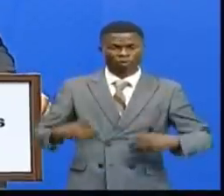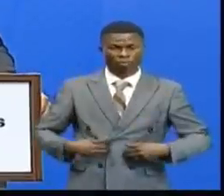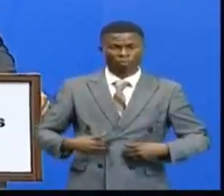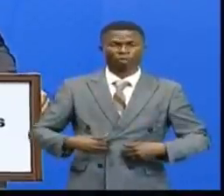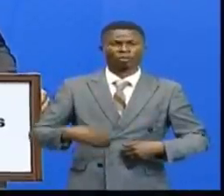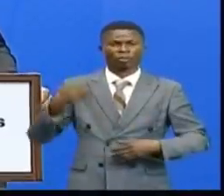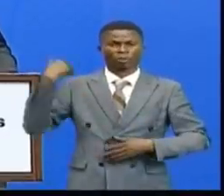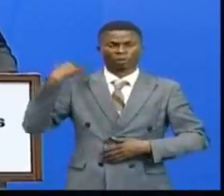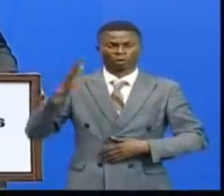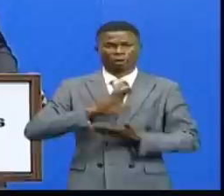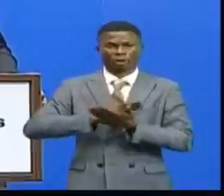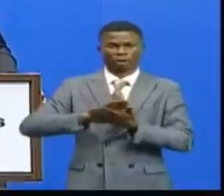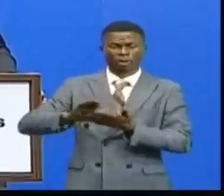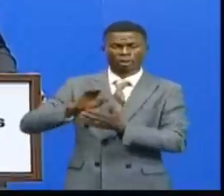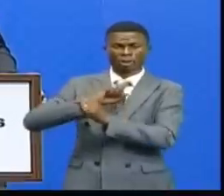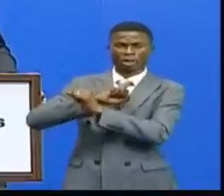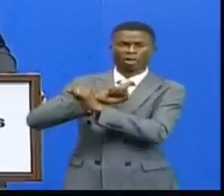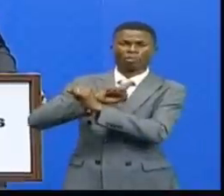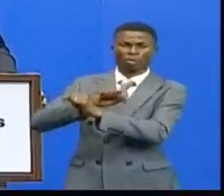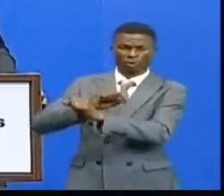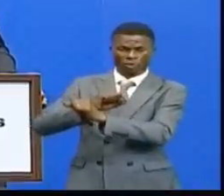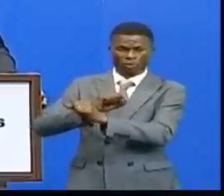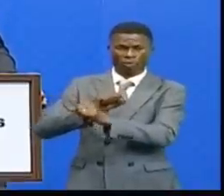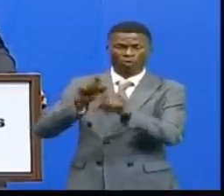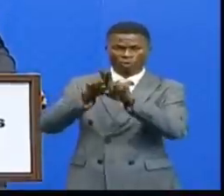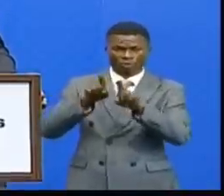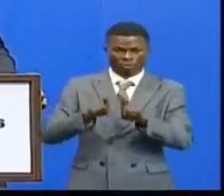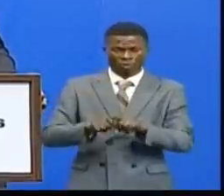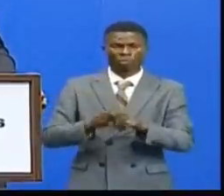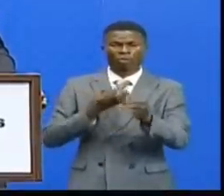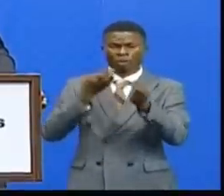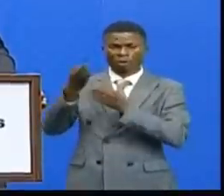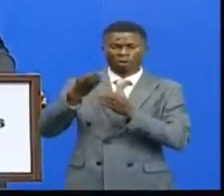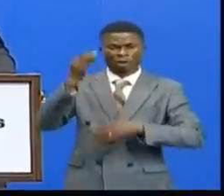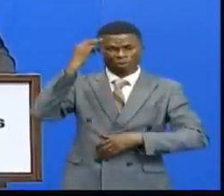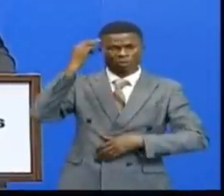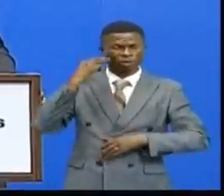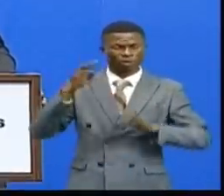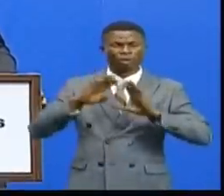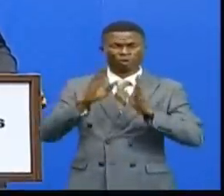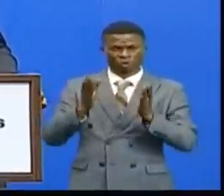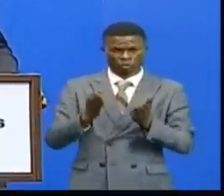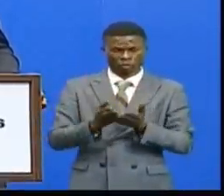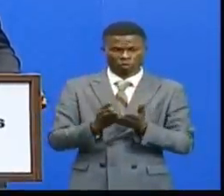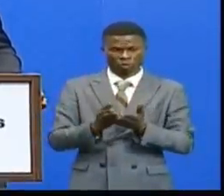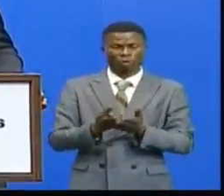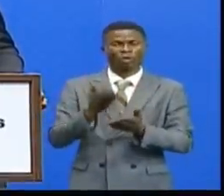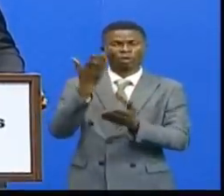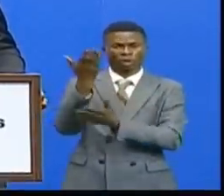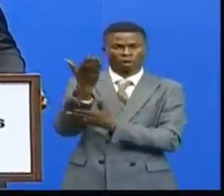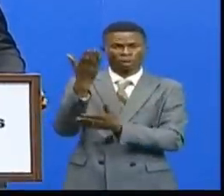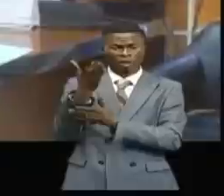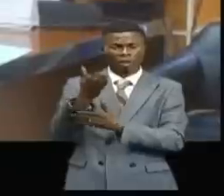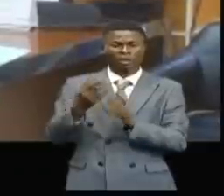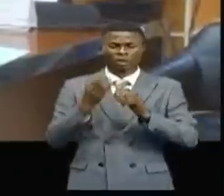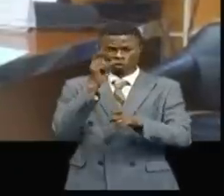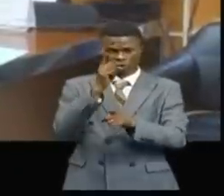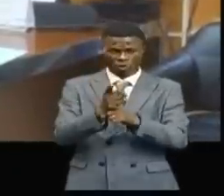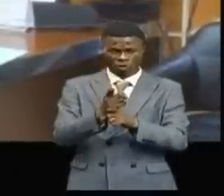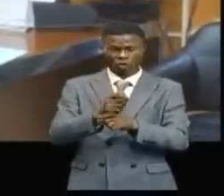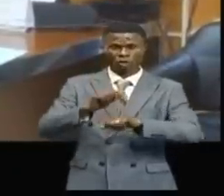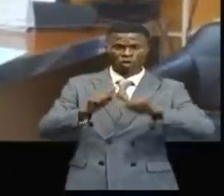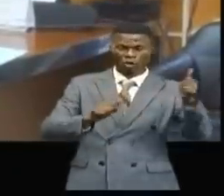publique, Hygiène et Prévention a aussi porté à la connaissance du Conseil des revendications spécifiques des